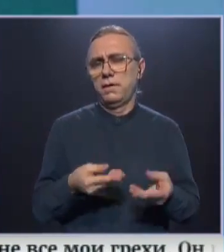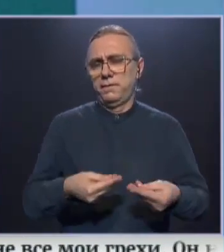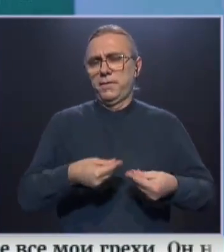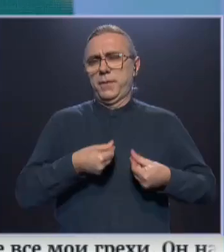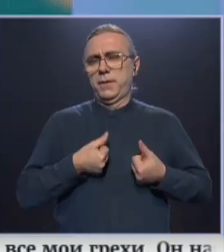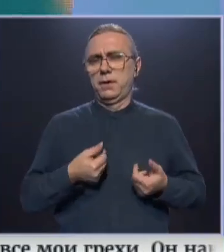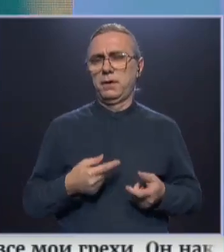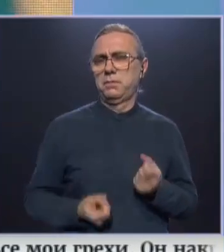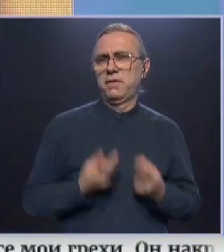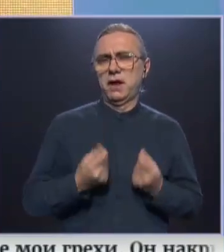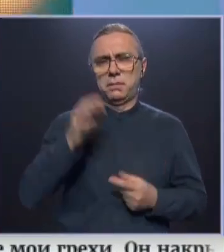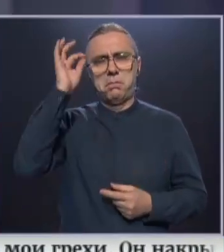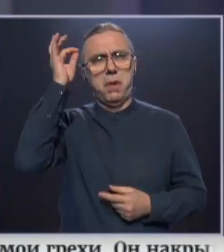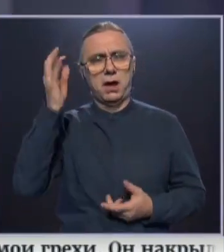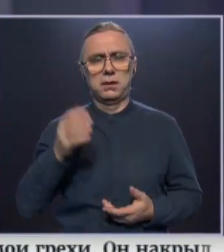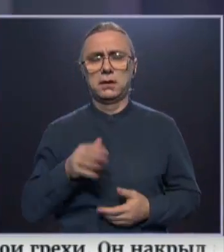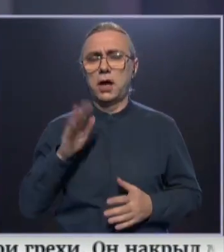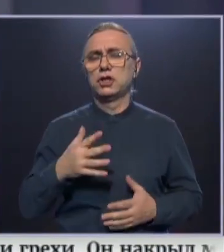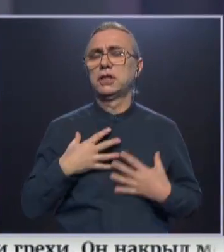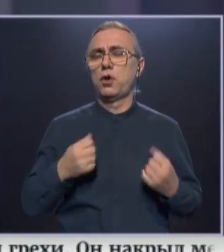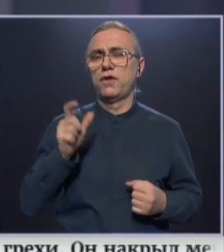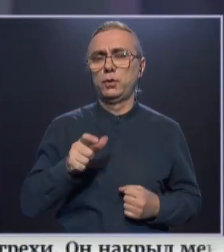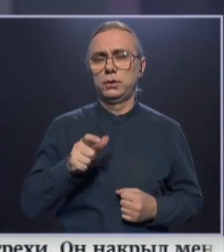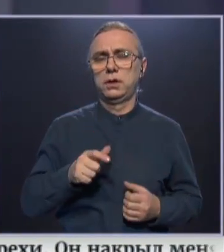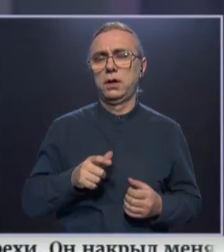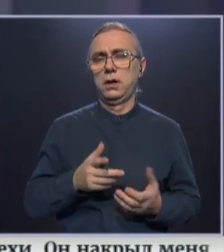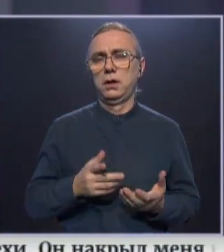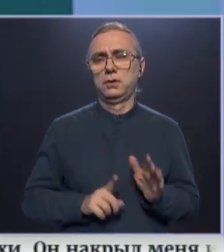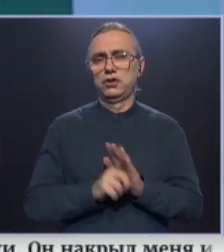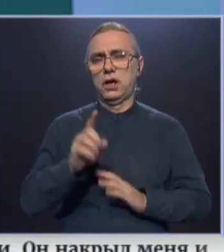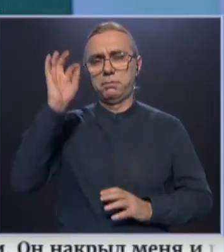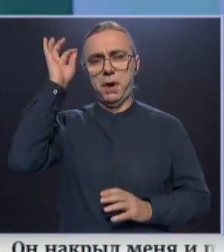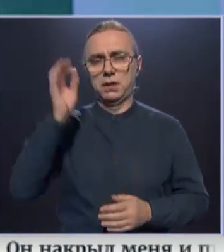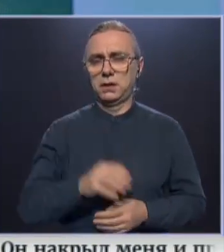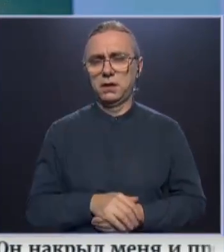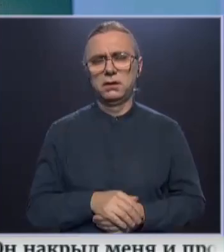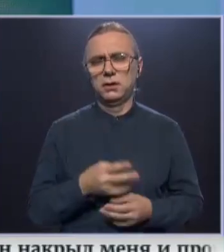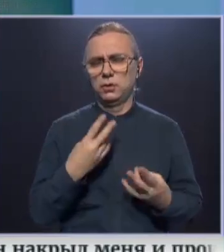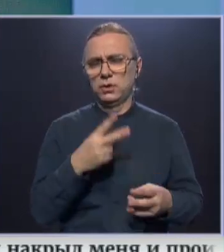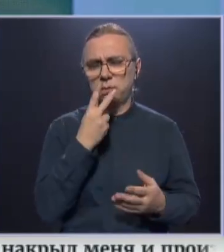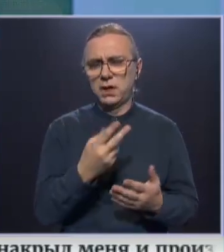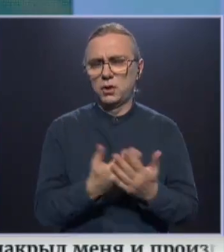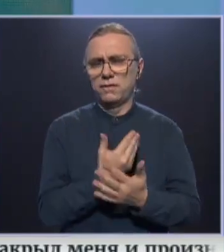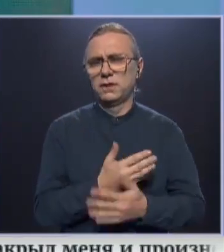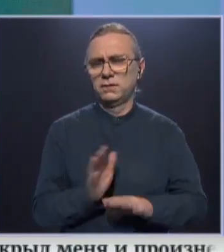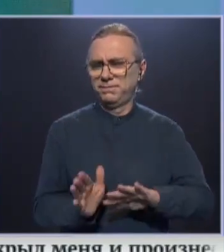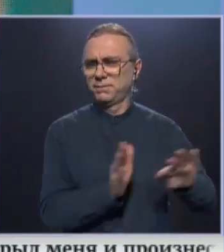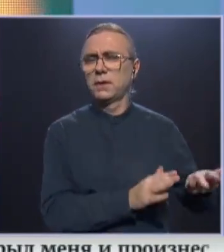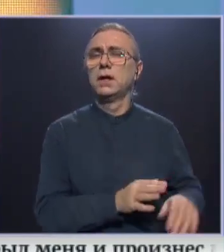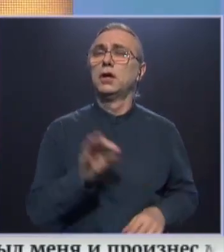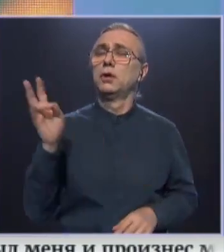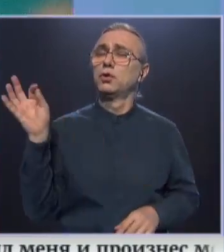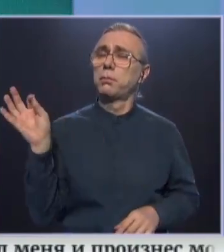крепких людей. Вот поэтому новости мимо нас не пройдут. Это точно. Все совершенно. Знаете. Нужно молиться,